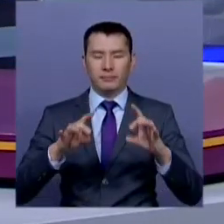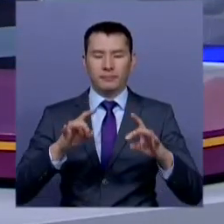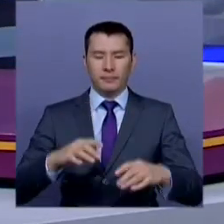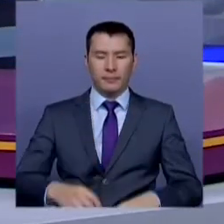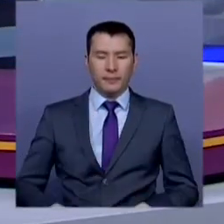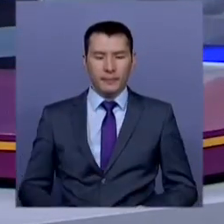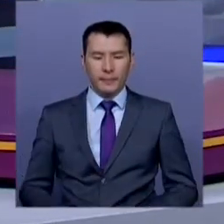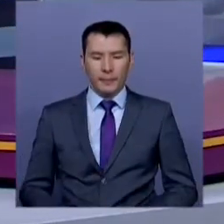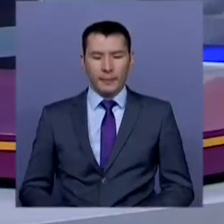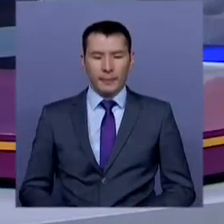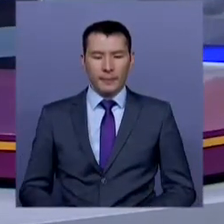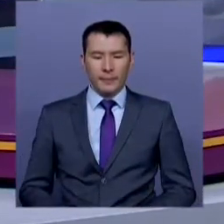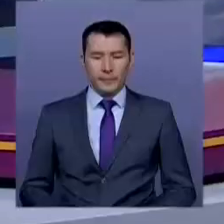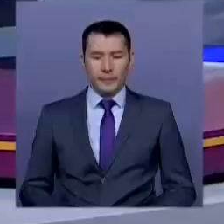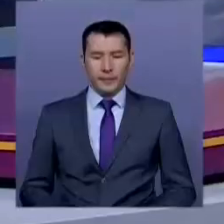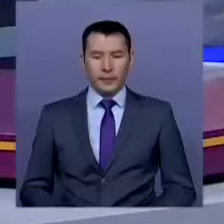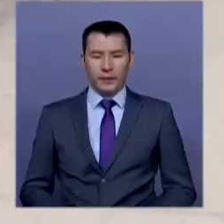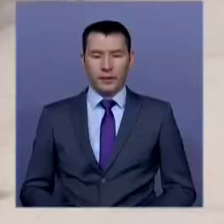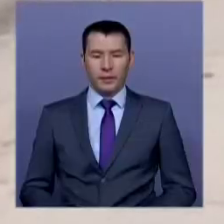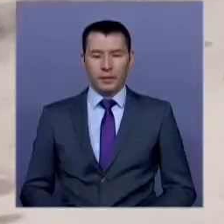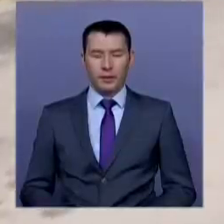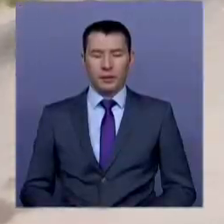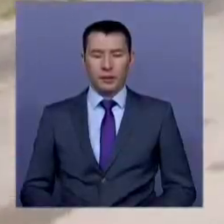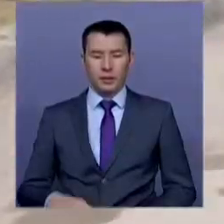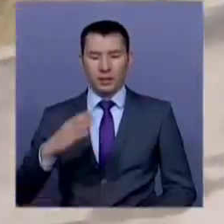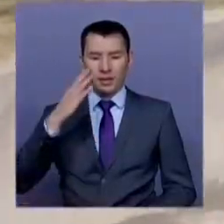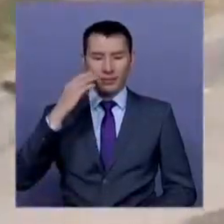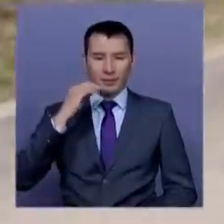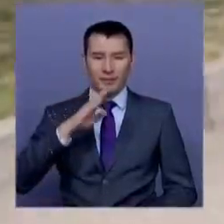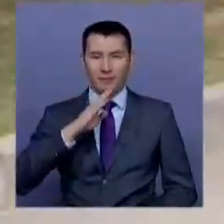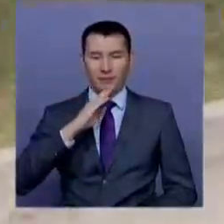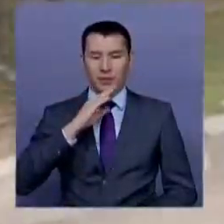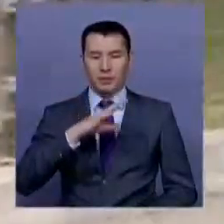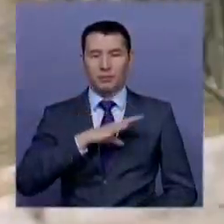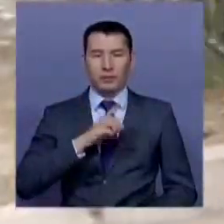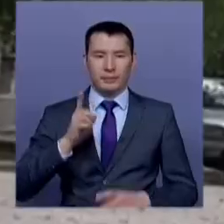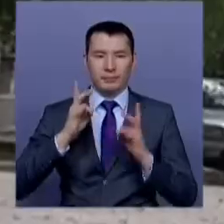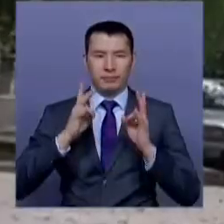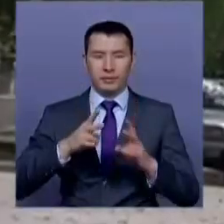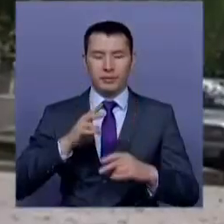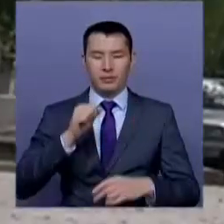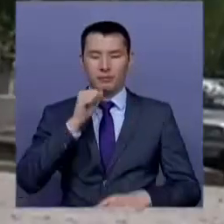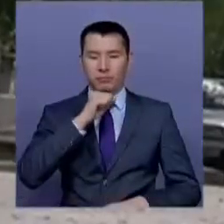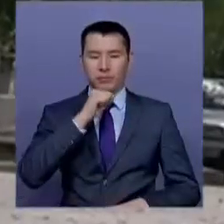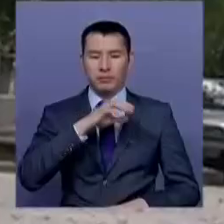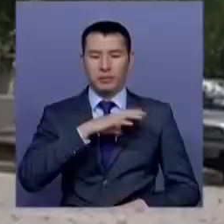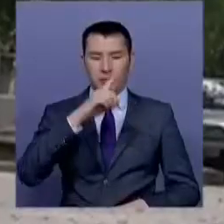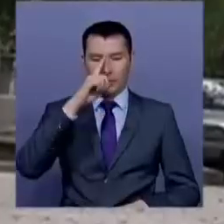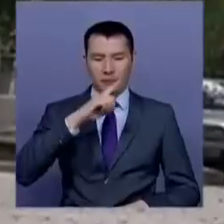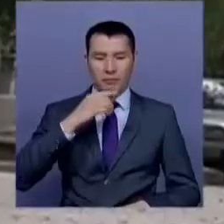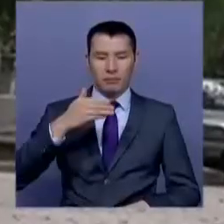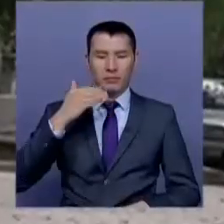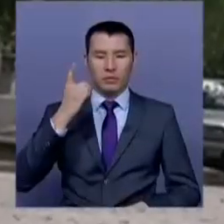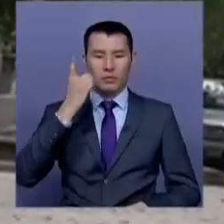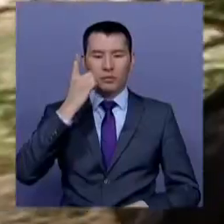попыталась выяснить Рамина Мирзалимова. Алматинка Айдана Знабакиева пострадала от рук воров. Говорит, что в прошлом месяце у нее